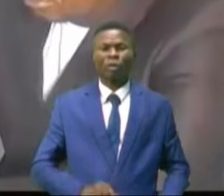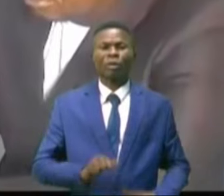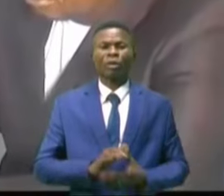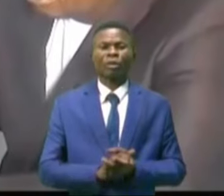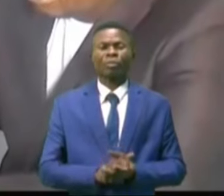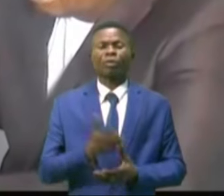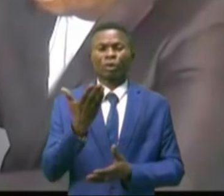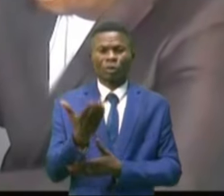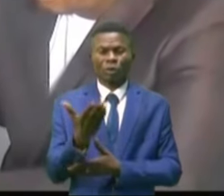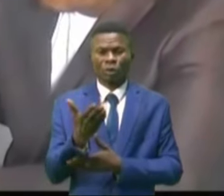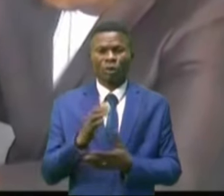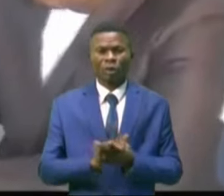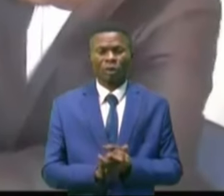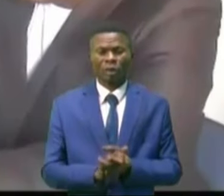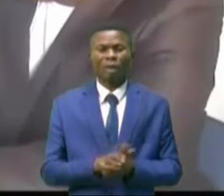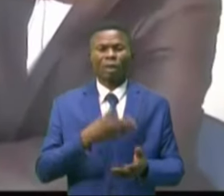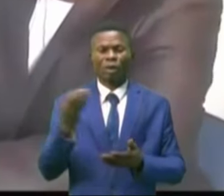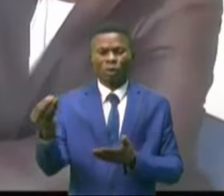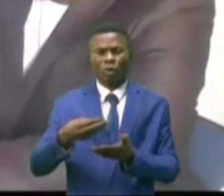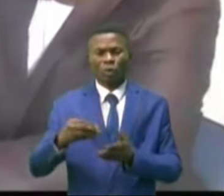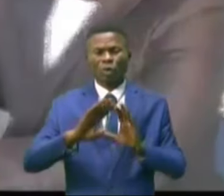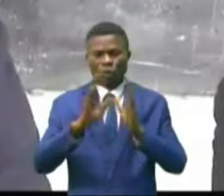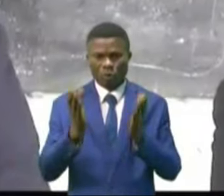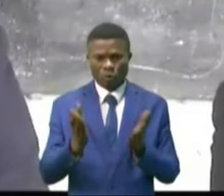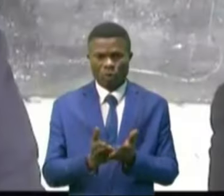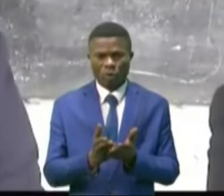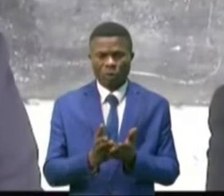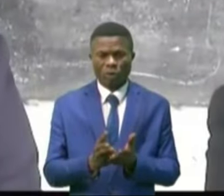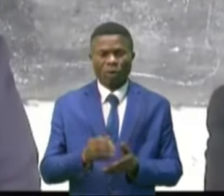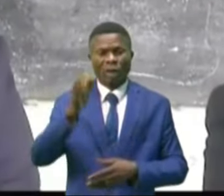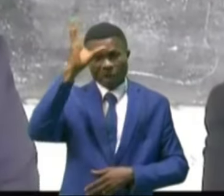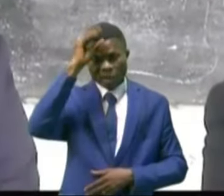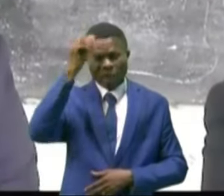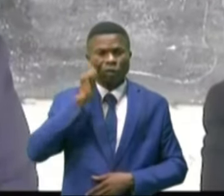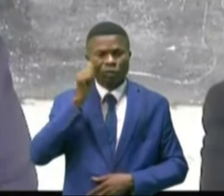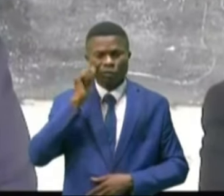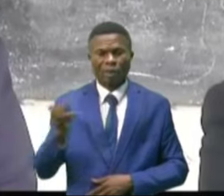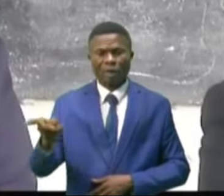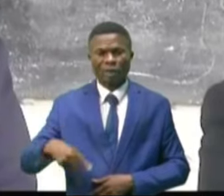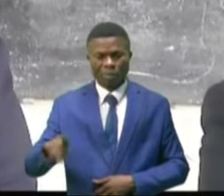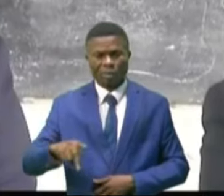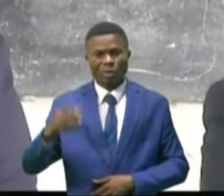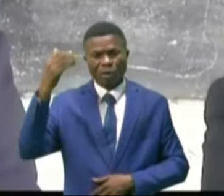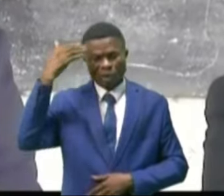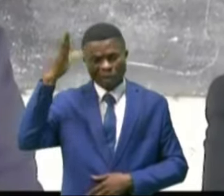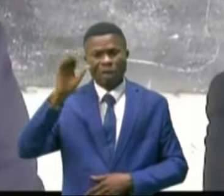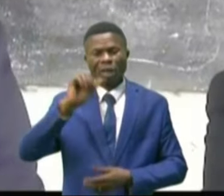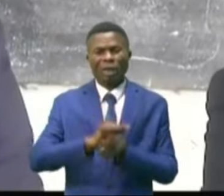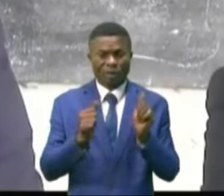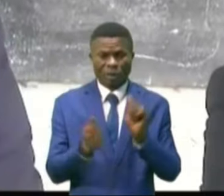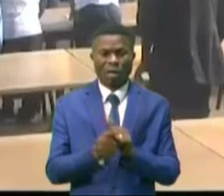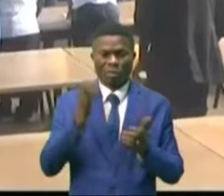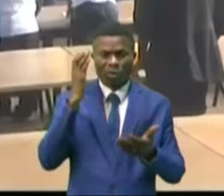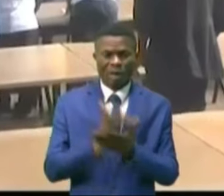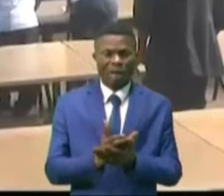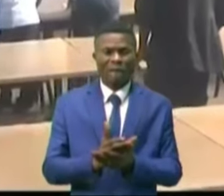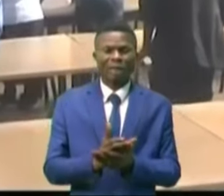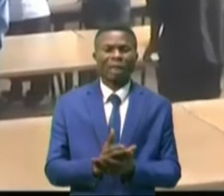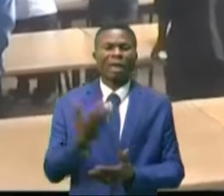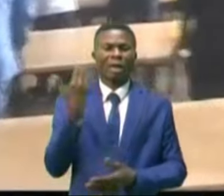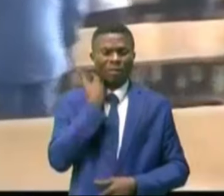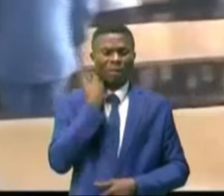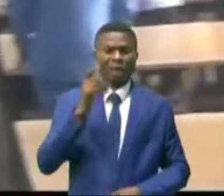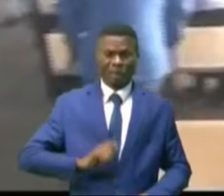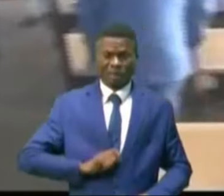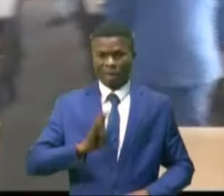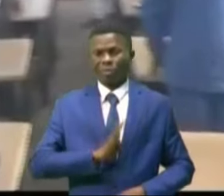Tshisekedi-Tshilombo, en mobilisant les filles et les fils de cette province de lutter contre la tuberculose. Mais